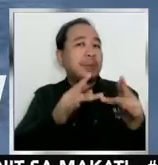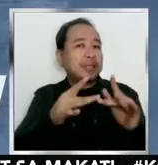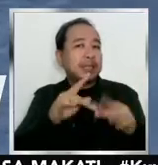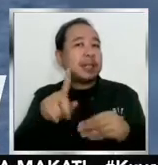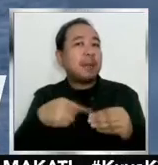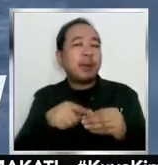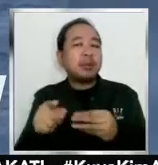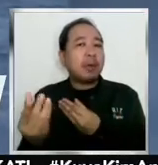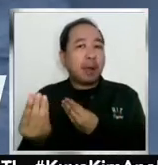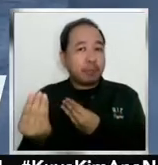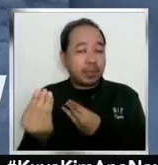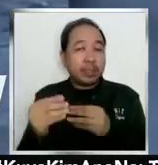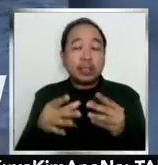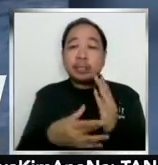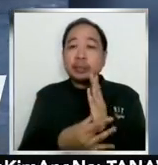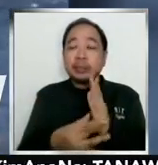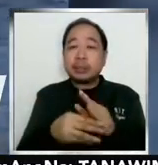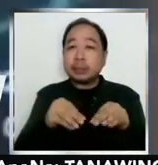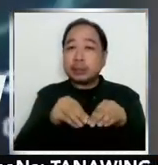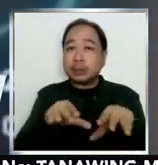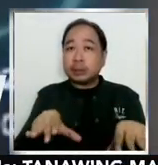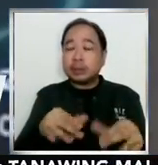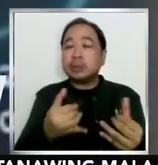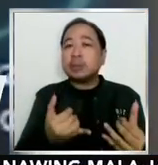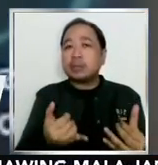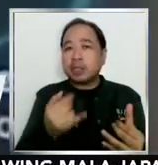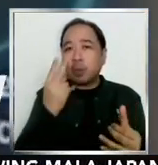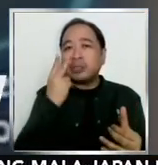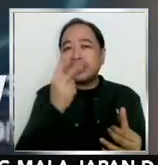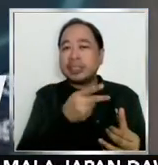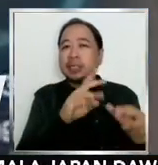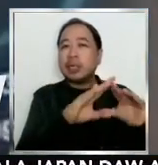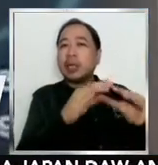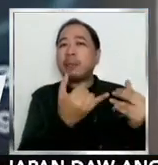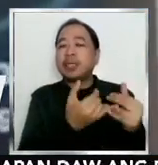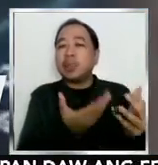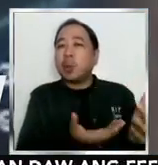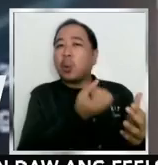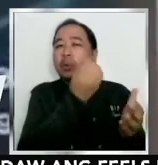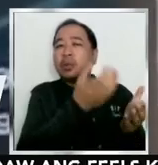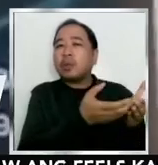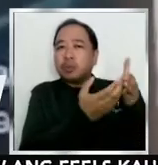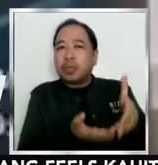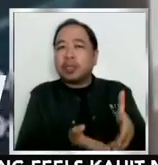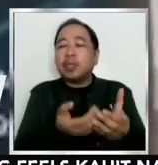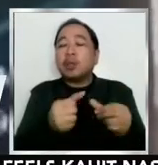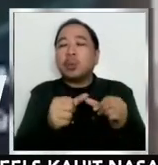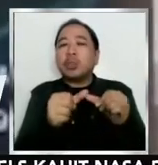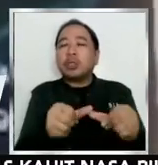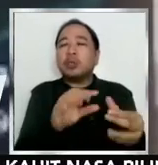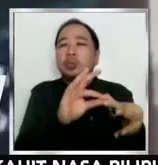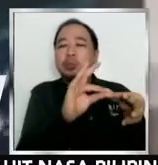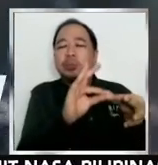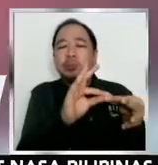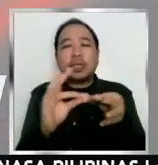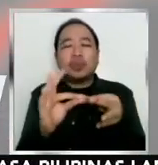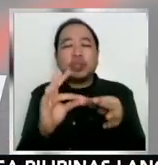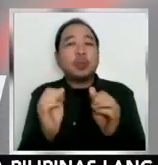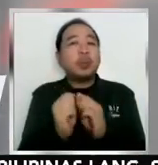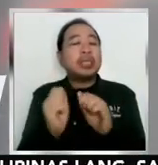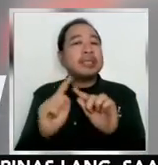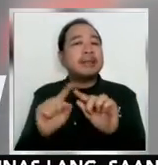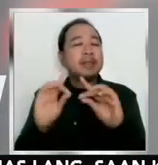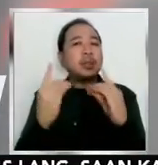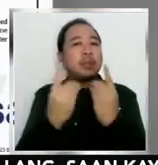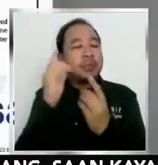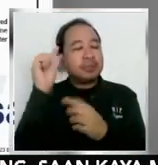patuloy ang ugnayan ng RDC Ryald Marine Services sa mga otoridad at eksperto para mapigilan ang pagkalat ng oil spill.